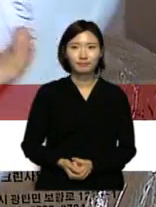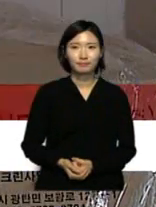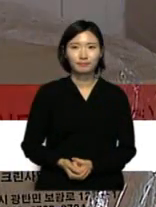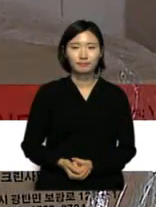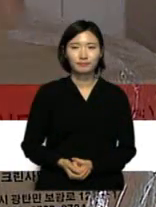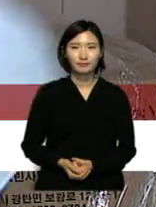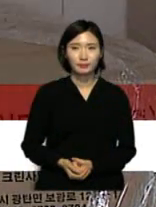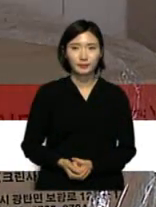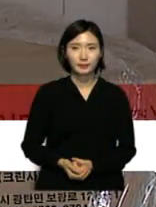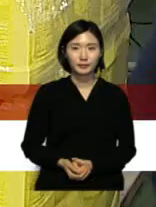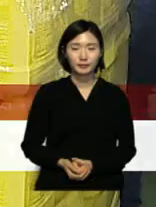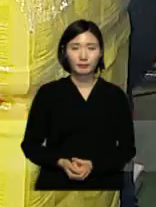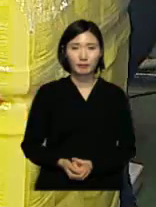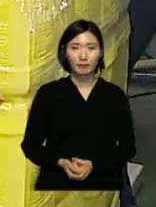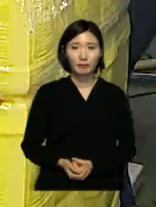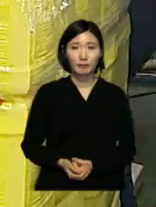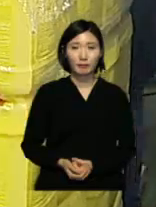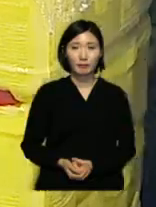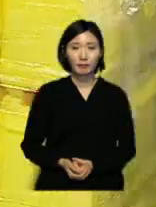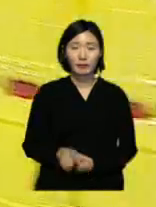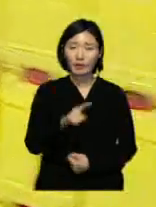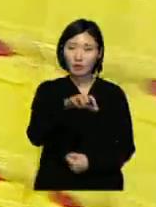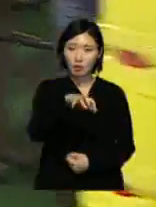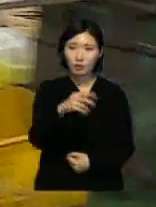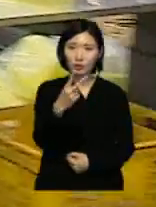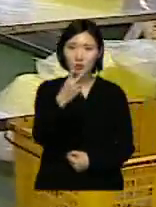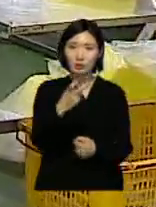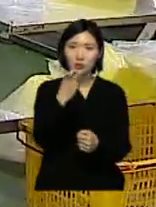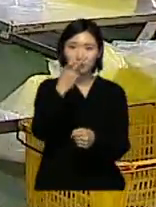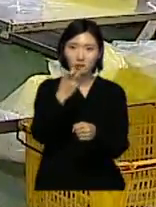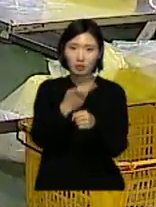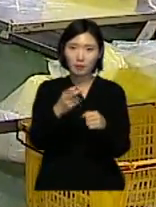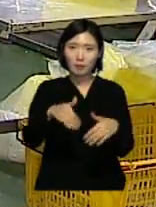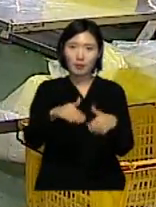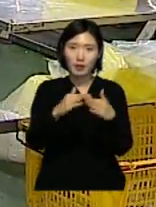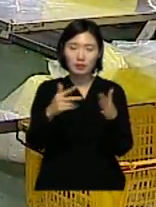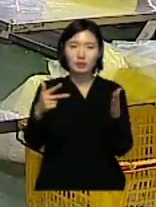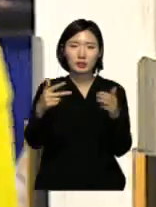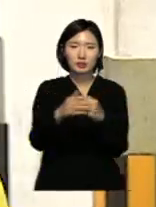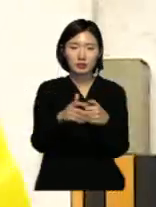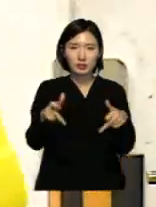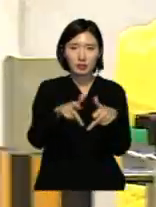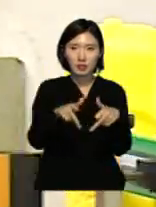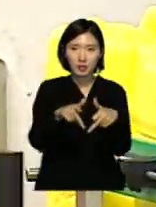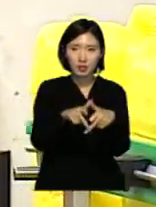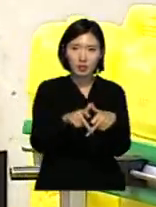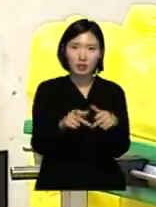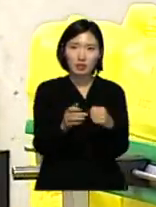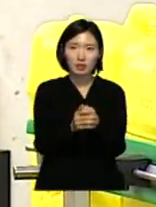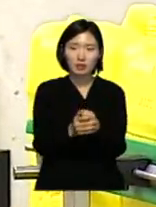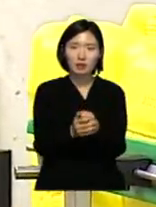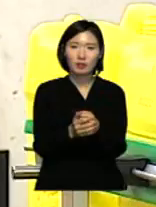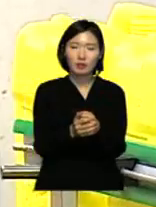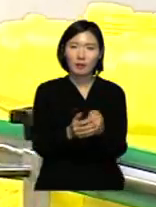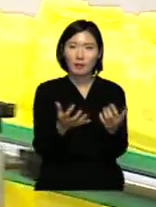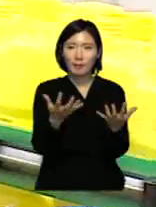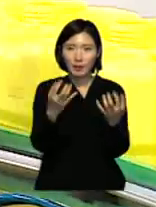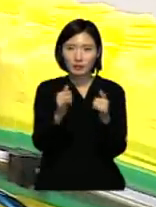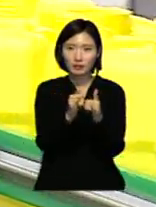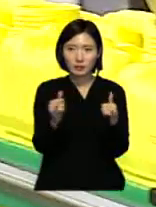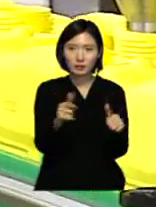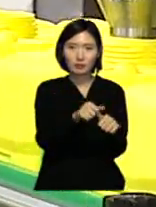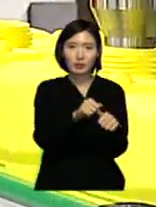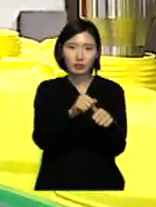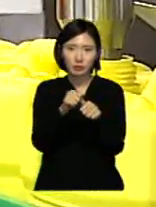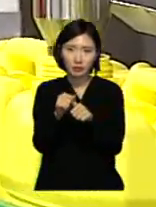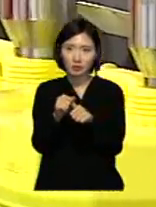재밌는 게 많아요. 이곳은 지난 2011년 설립된 장애인 다수고용 사업장으로 직업 재활시설이자